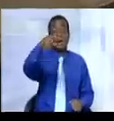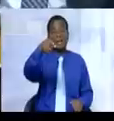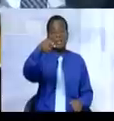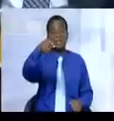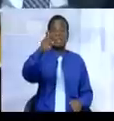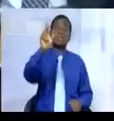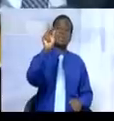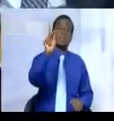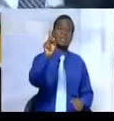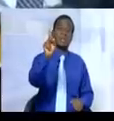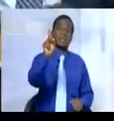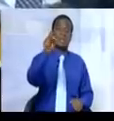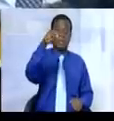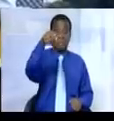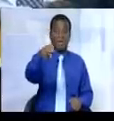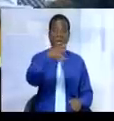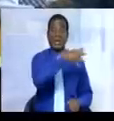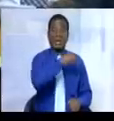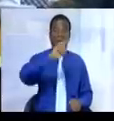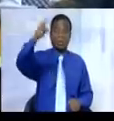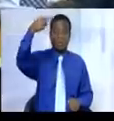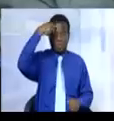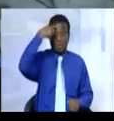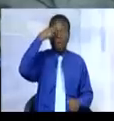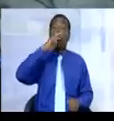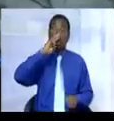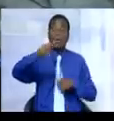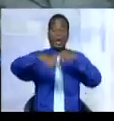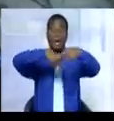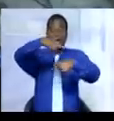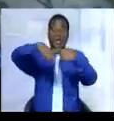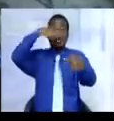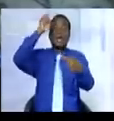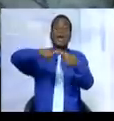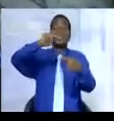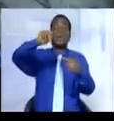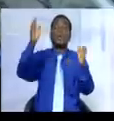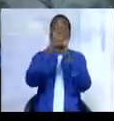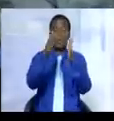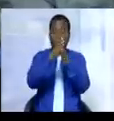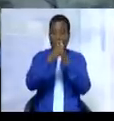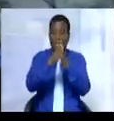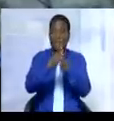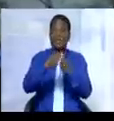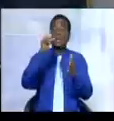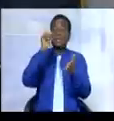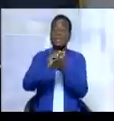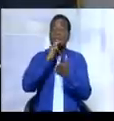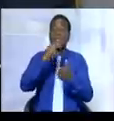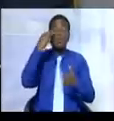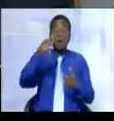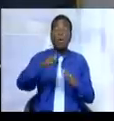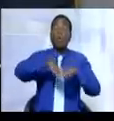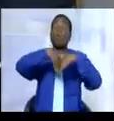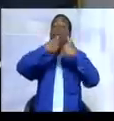l'a consacré à lui faire le compte-rendu détaillé des acquis du dialogue politique avec l'opposition. Pour le gouvernement représenté par le